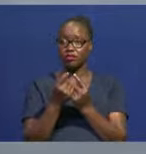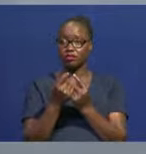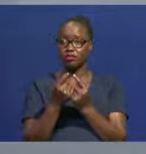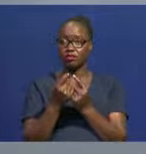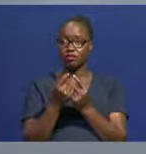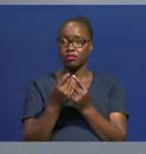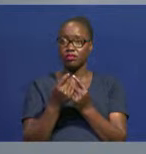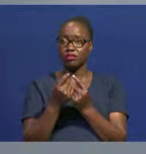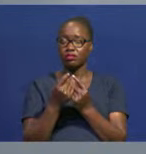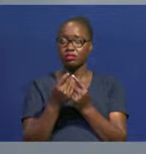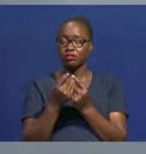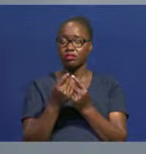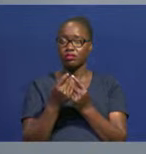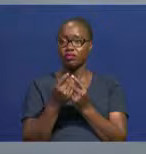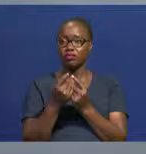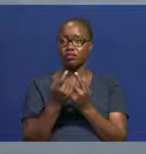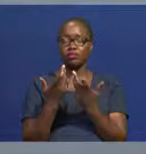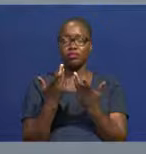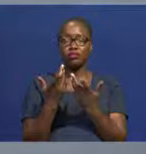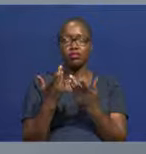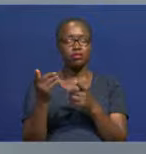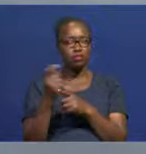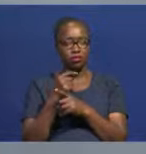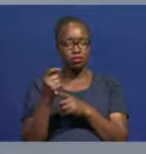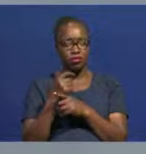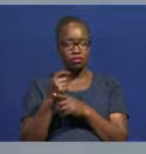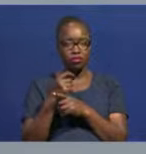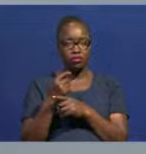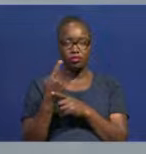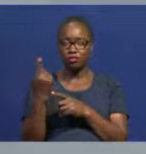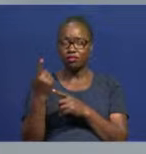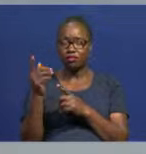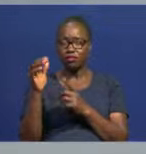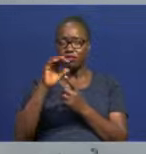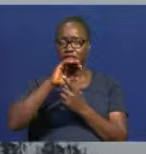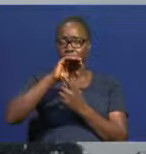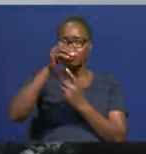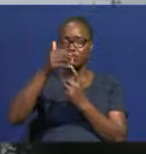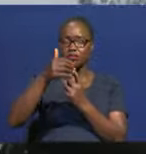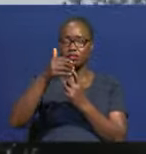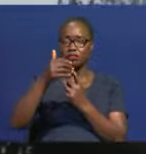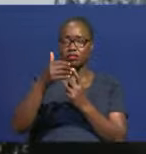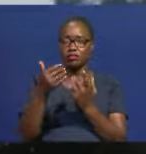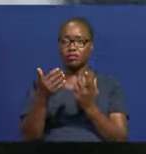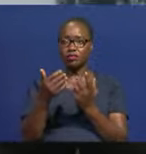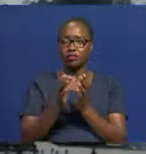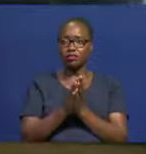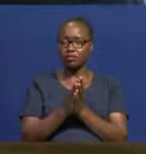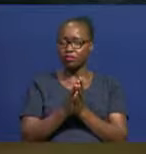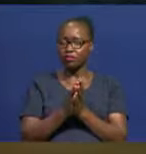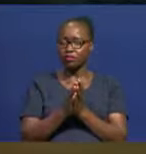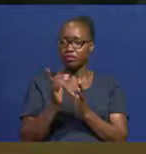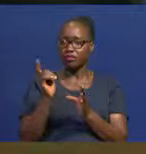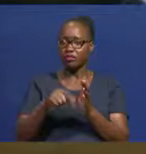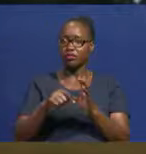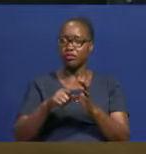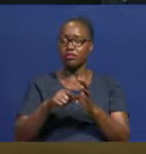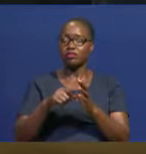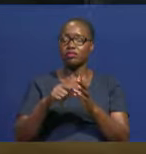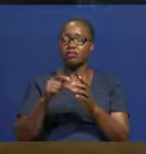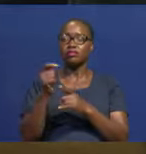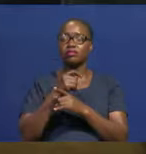Paratrooper. No. Nikaenda course ya paratrooper. Nikaenda school of jumping pale